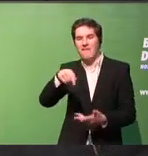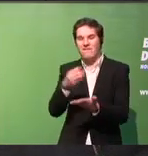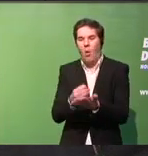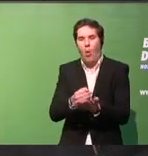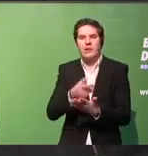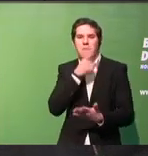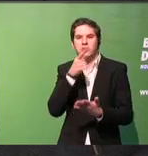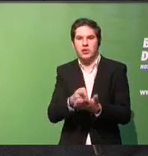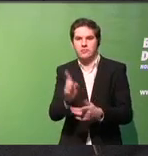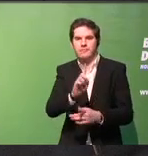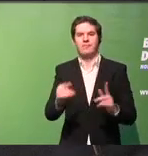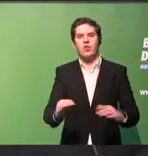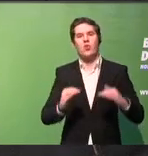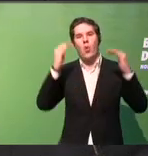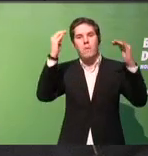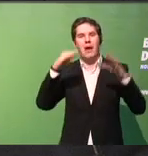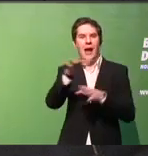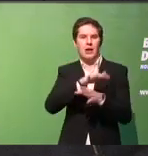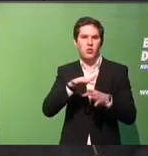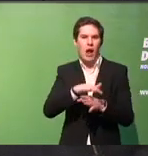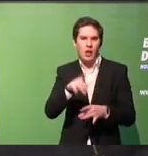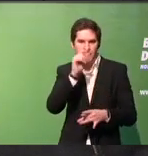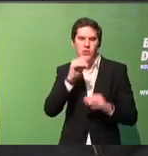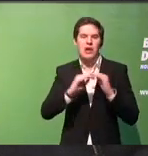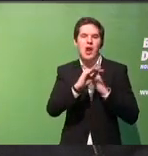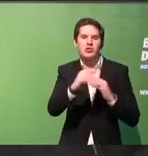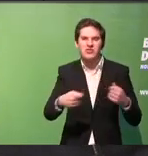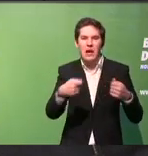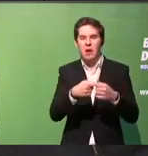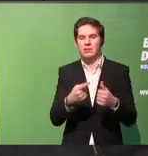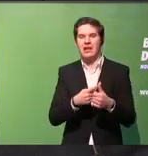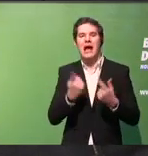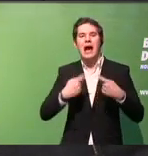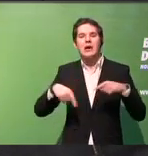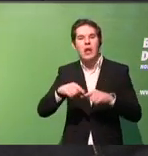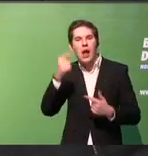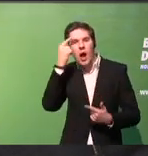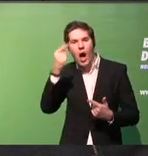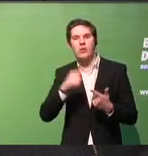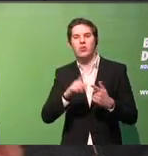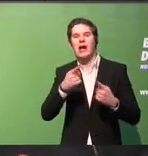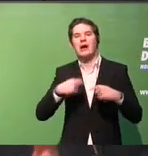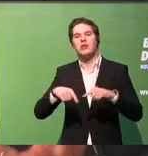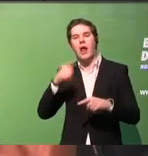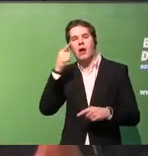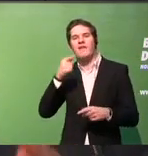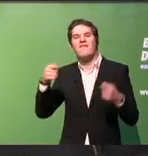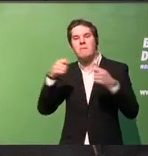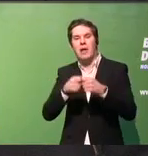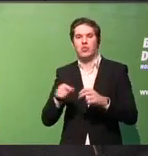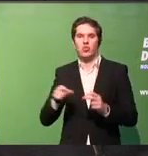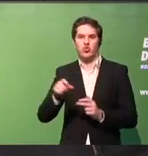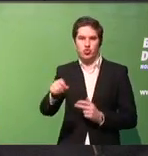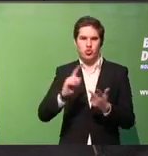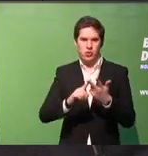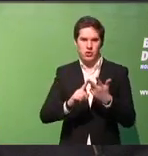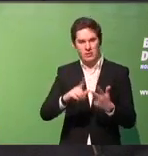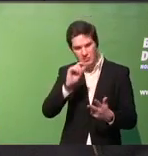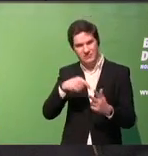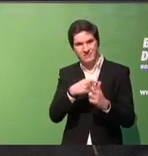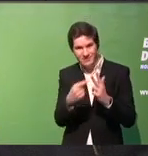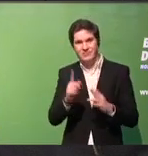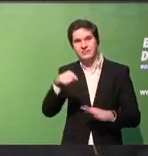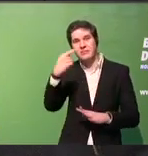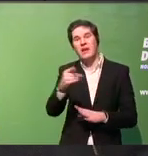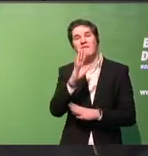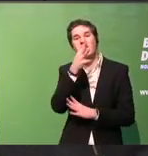einer überregionalen Ebene, also Landschaftsverbände, Regionalräte und Regionalverband Ruhr. Und die wollen wir am 5. April auf einem